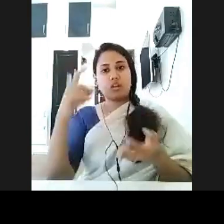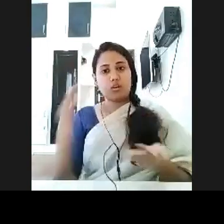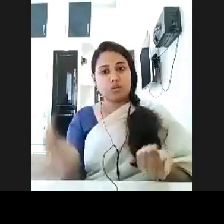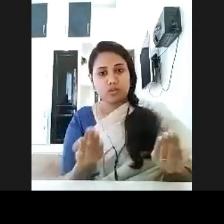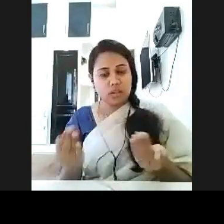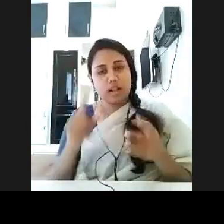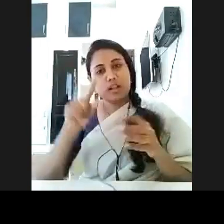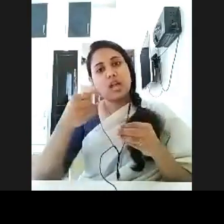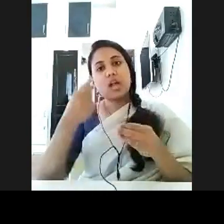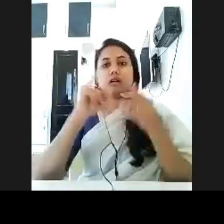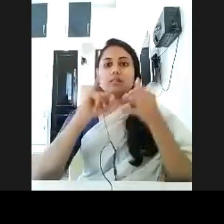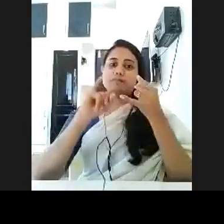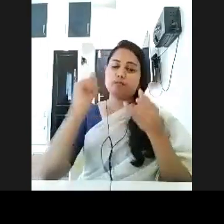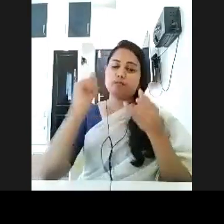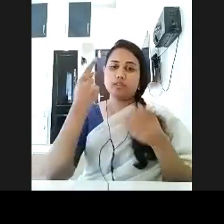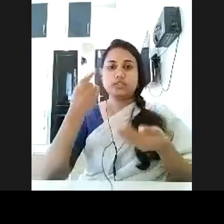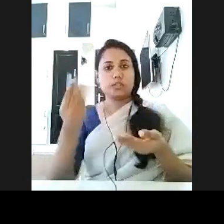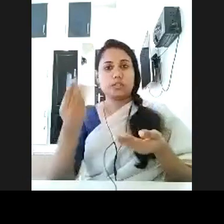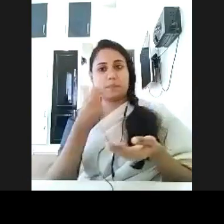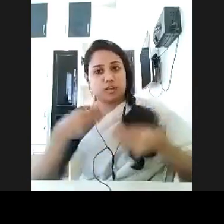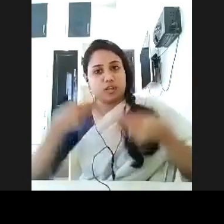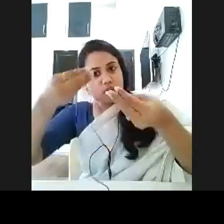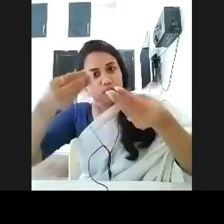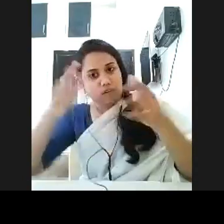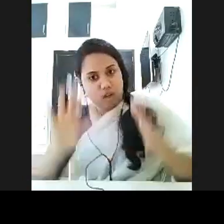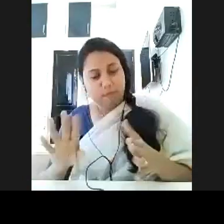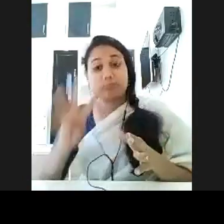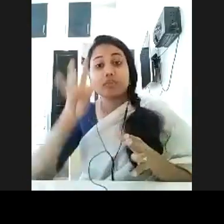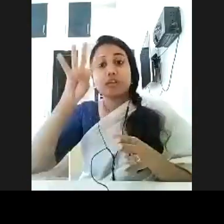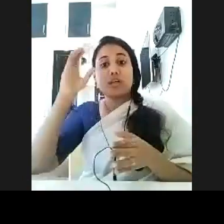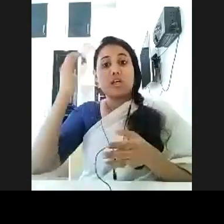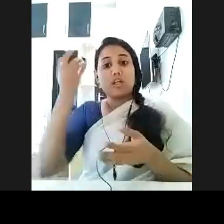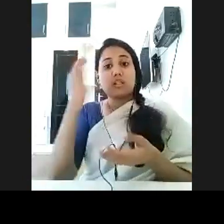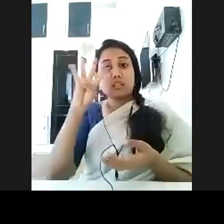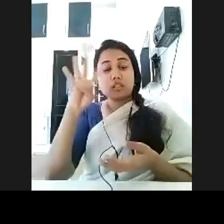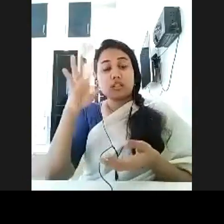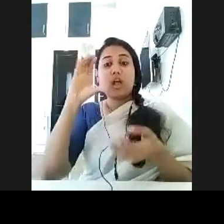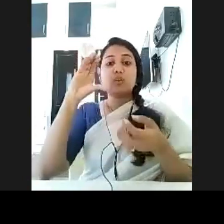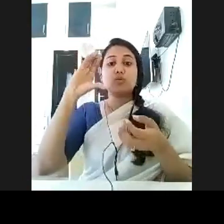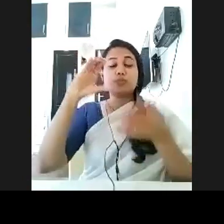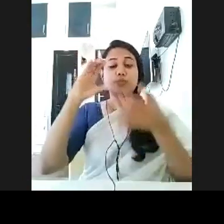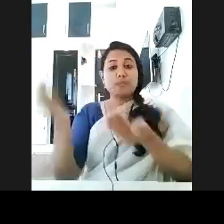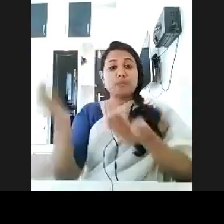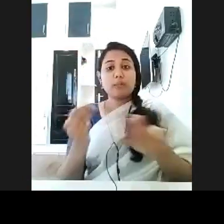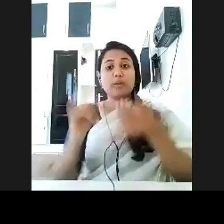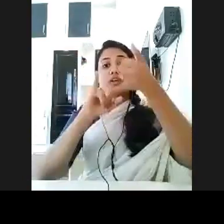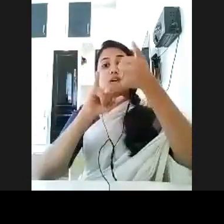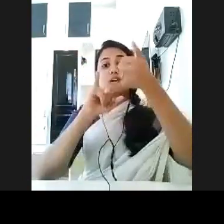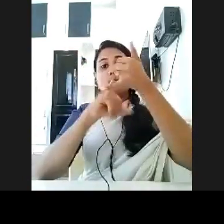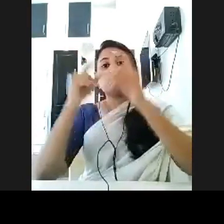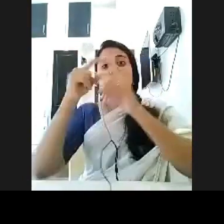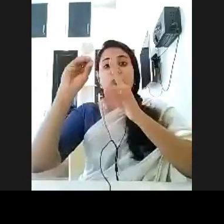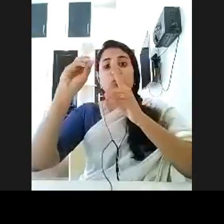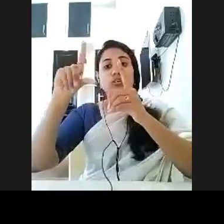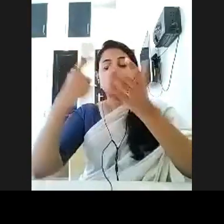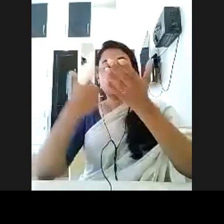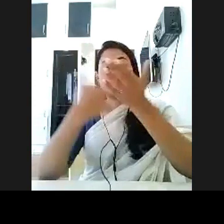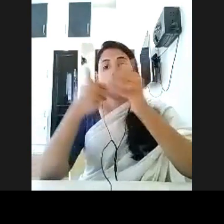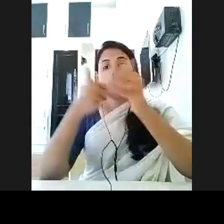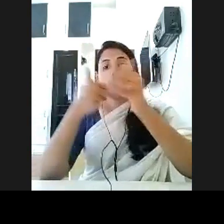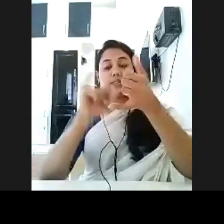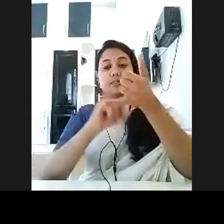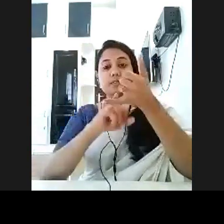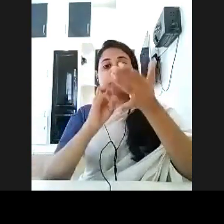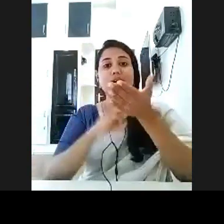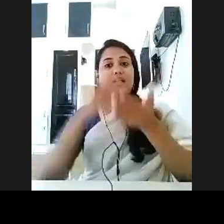രീതിയിലാണ് കൊടുത്തുകൊണ്ടിരിക്കുന്ന കുട്ടികൾക്ക്. 4 കുട്ടികൾക്ക് സോൾഗൻസ്മ കൊടുത്തിട്ടുണ്ട്. 5ാമത്തെ കുട്ടിക്ക്, അതായത് മുഹമ്മദ്, നമ്മളുടെ